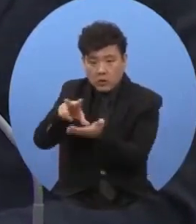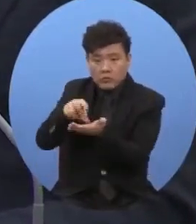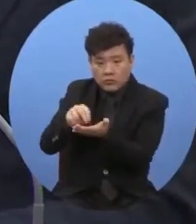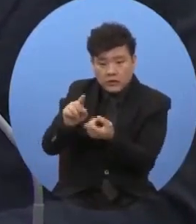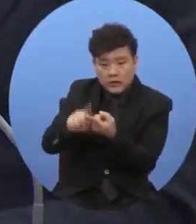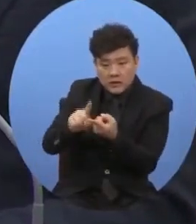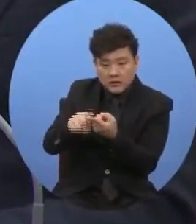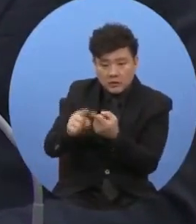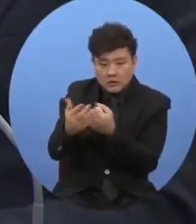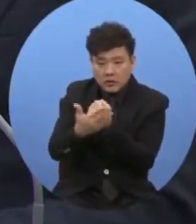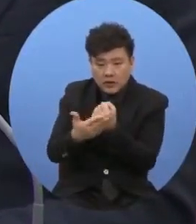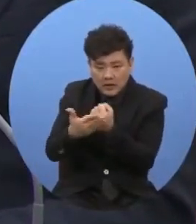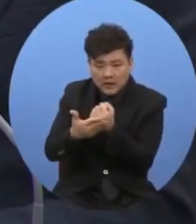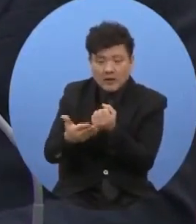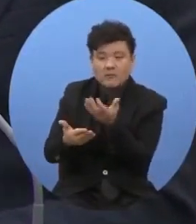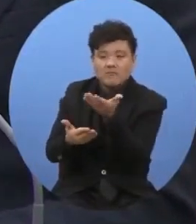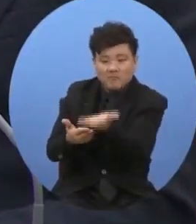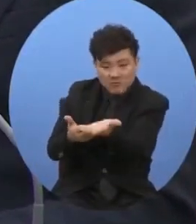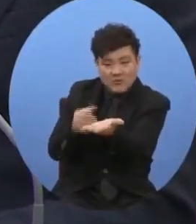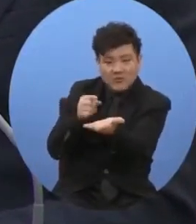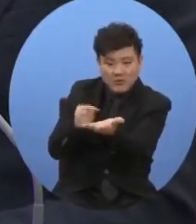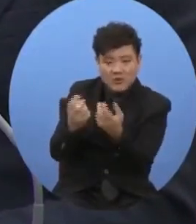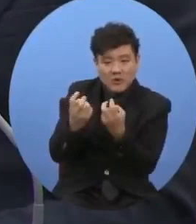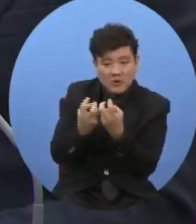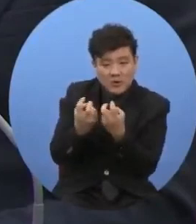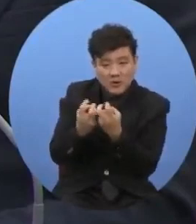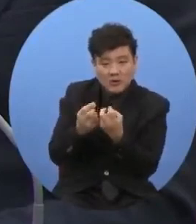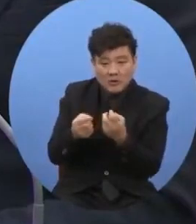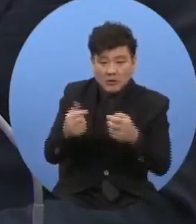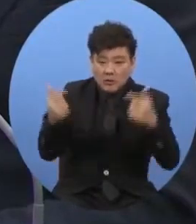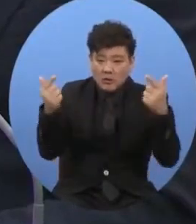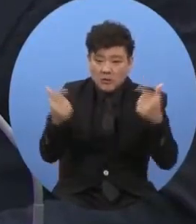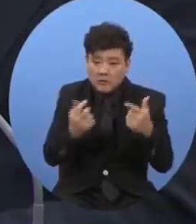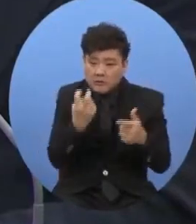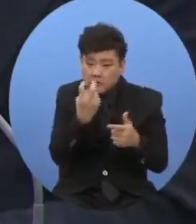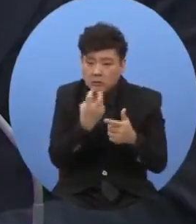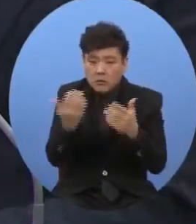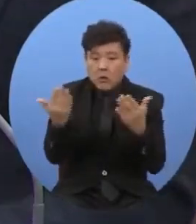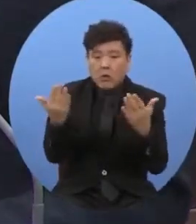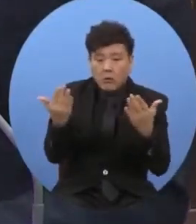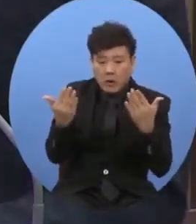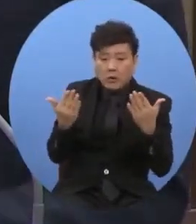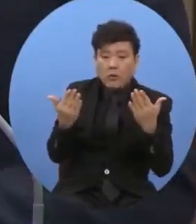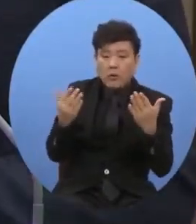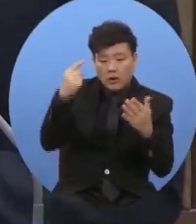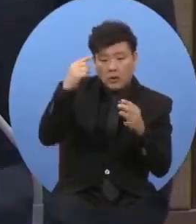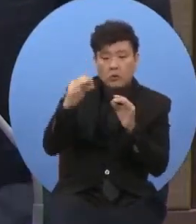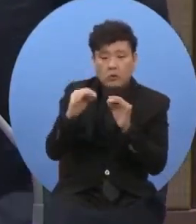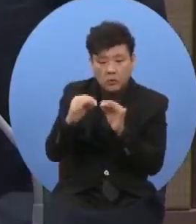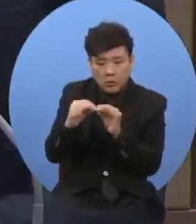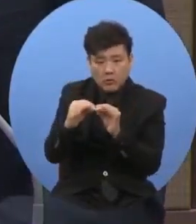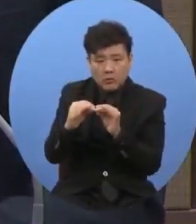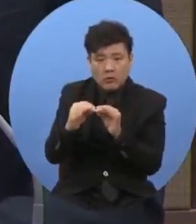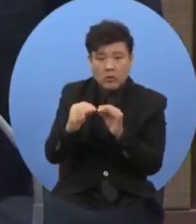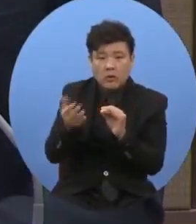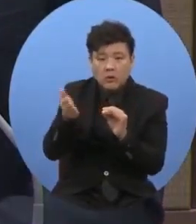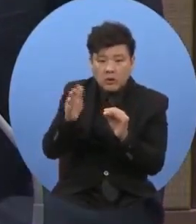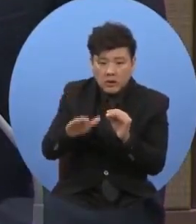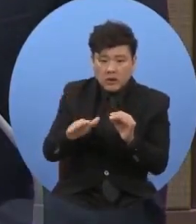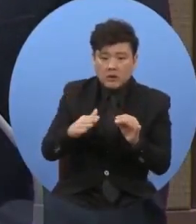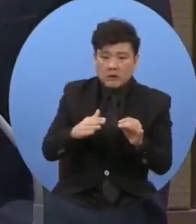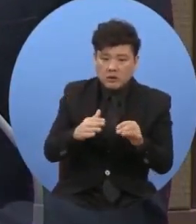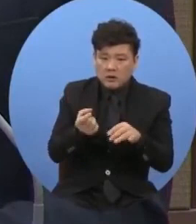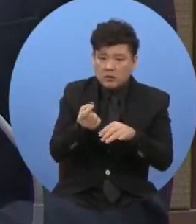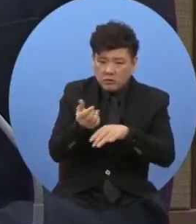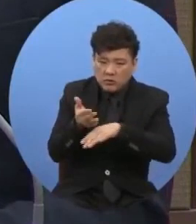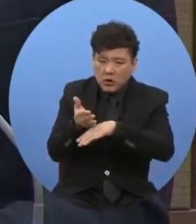좀 드려서 보완하는 방식으로 해서 저는 뭐 늘봄학교 큰 취지에 동의하고 가는 입장입니다. 근데 좀 늦게 가고 있습니다 지금. 저